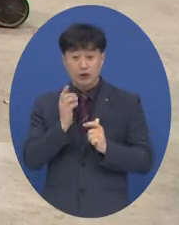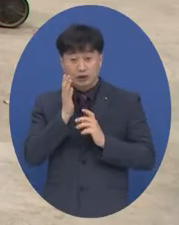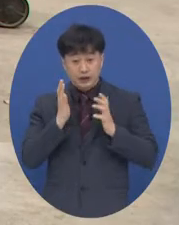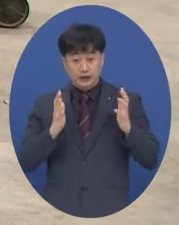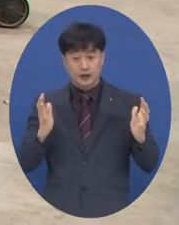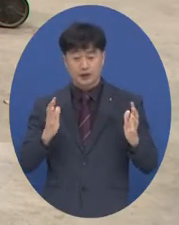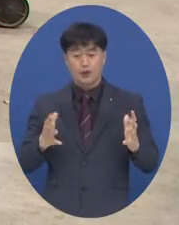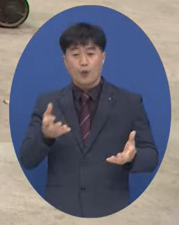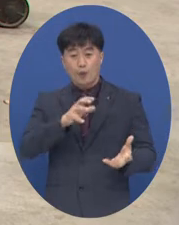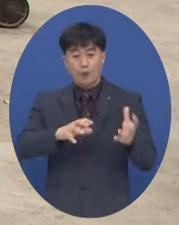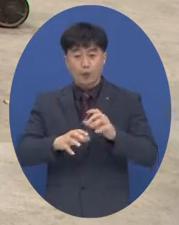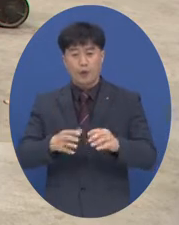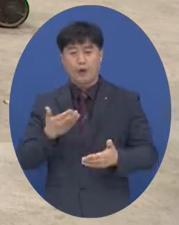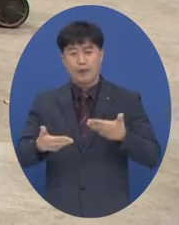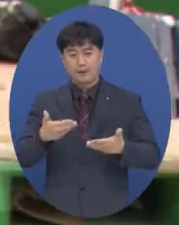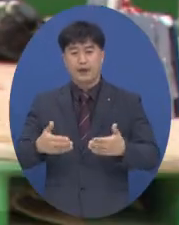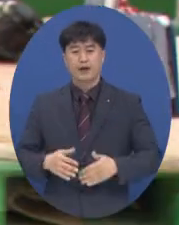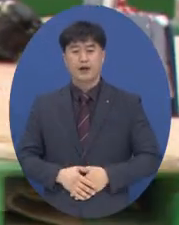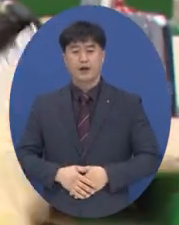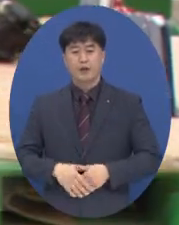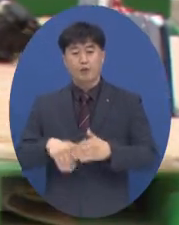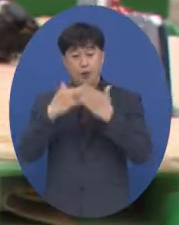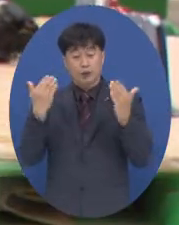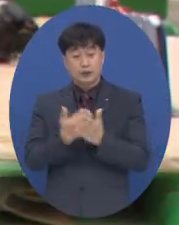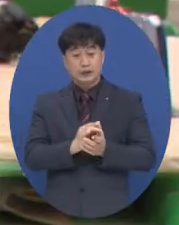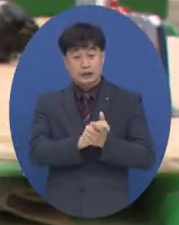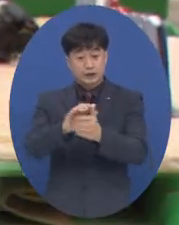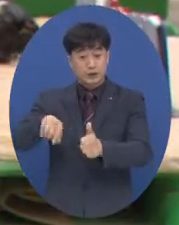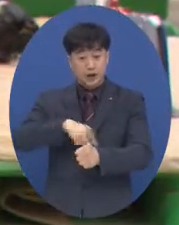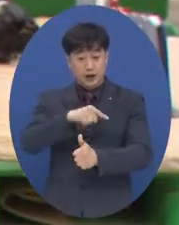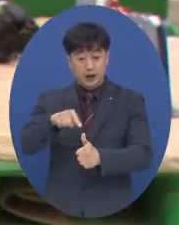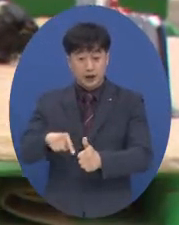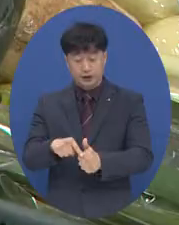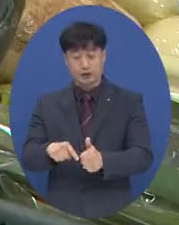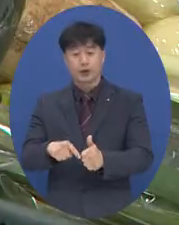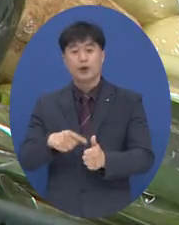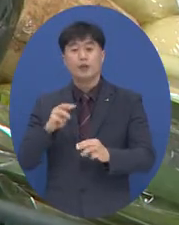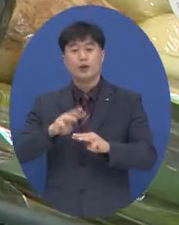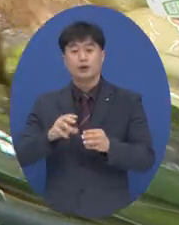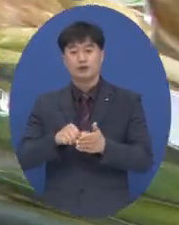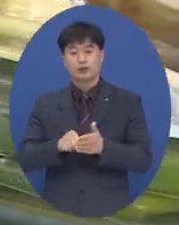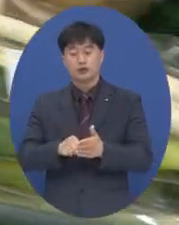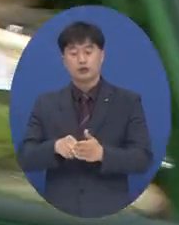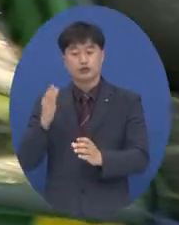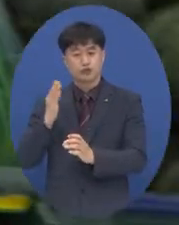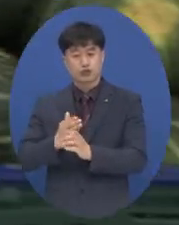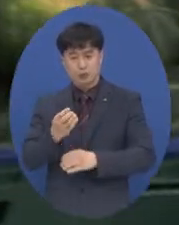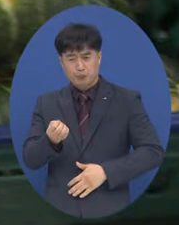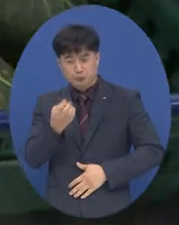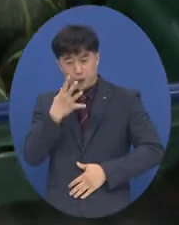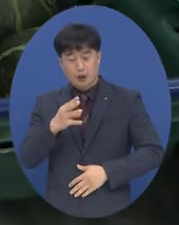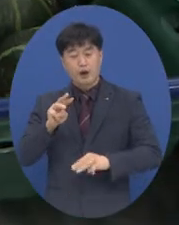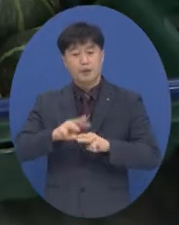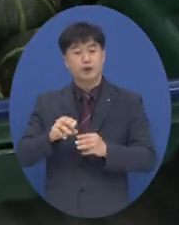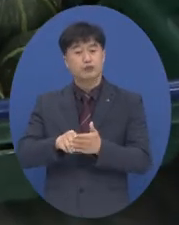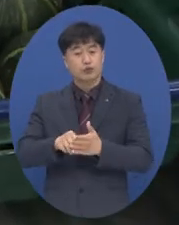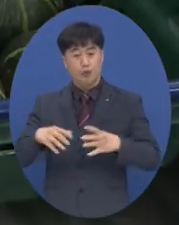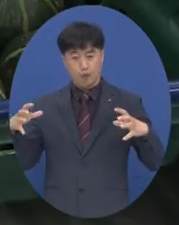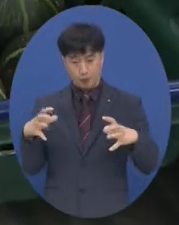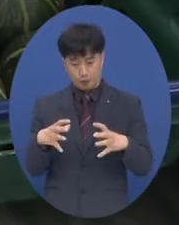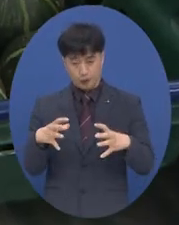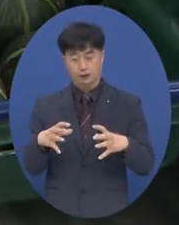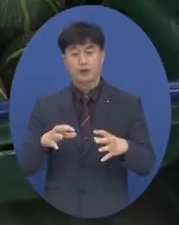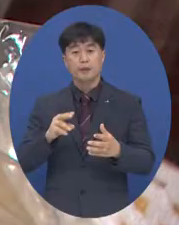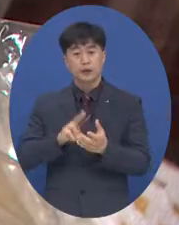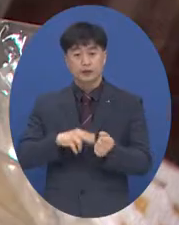각종 채소를 포장하는 손길이 한창입니다. 모두 친환경 제철 농산물. 그중에서도 일명 못난이 농산물만